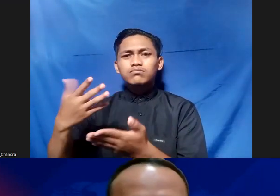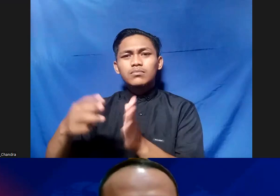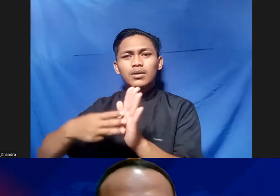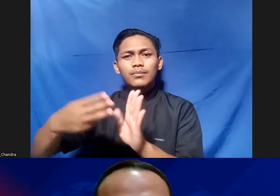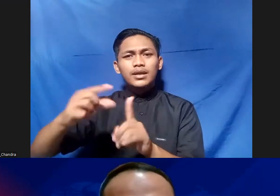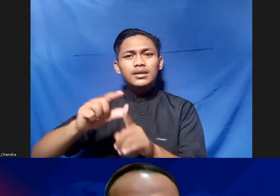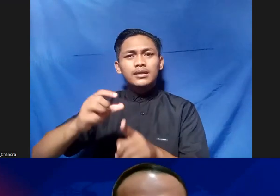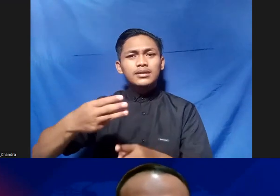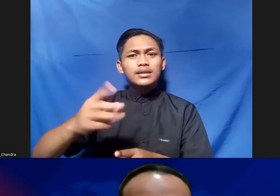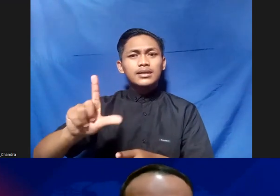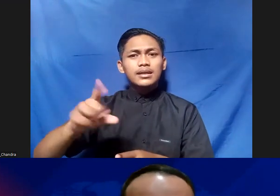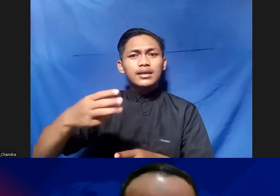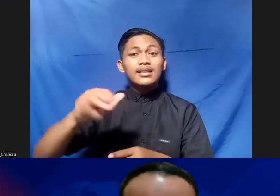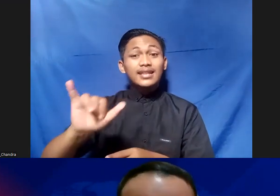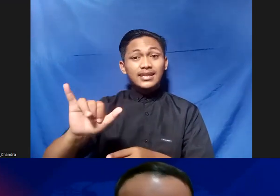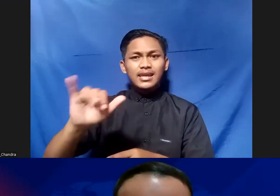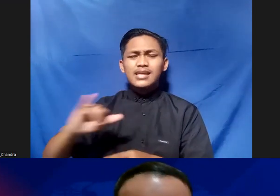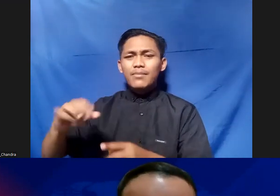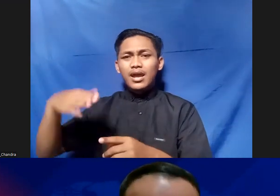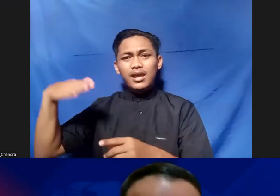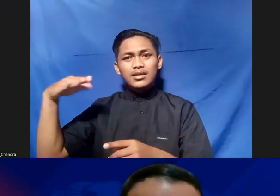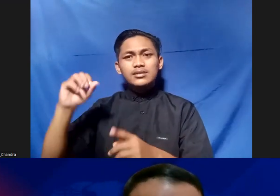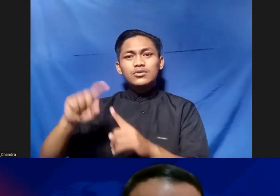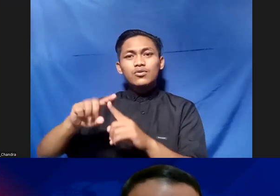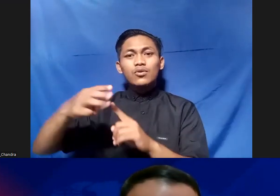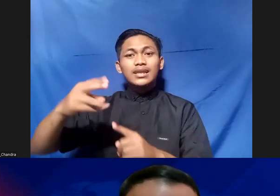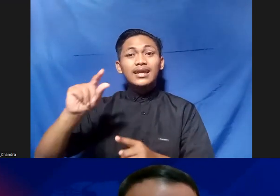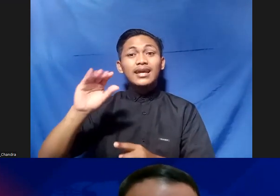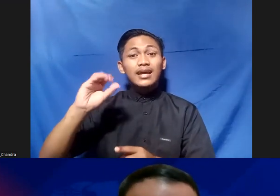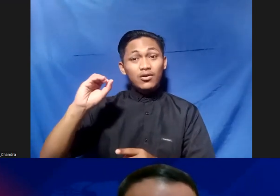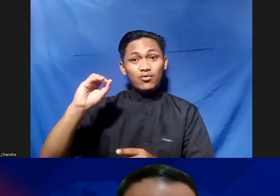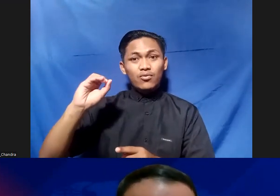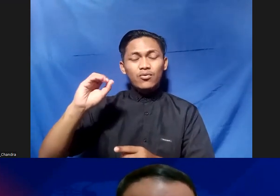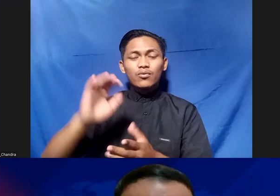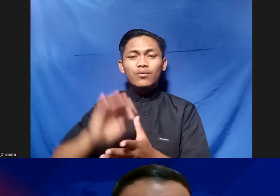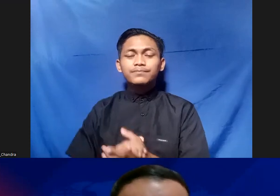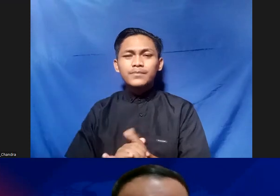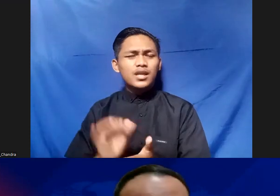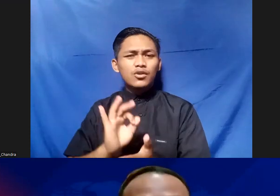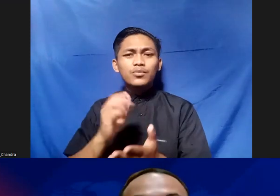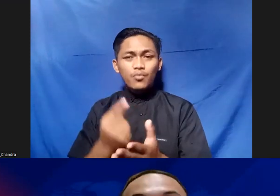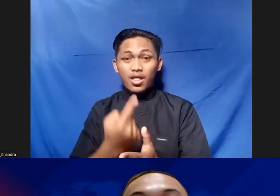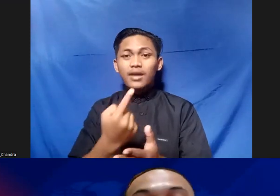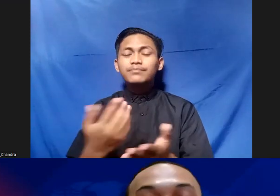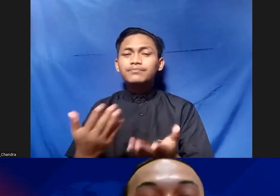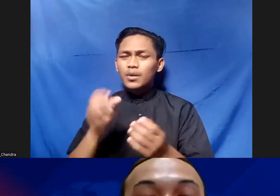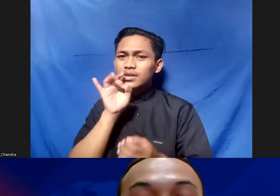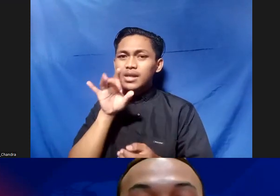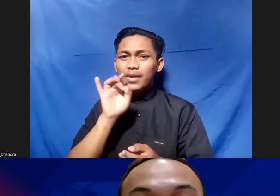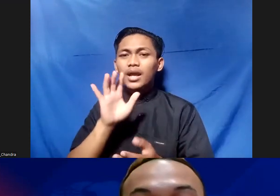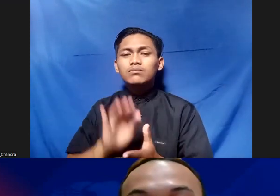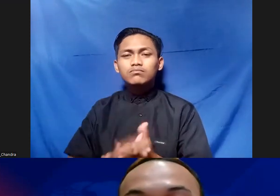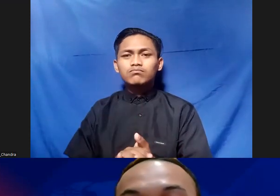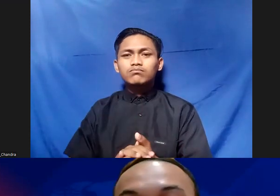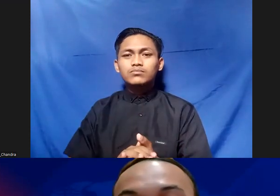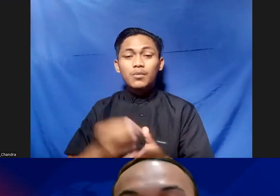Oke Sebelum kita mulai sebelum pemateri menyampaikan materinya ada yang perlu saya sampaikan bahwa selama materi